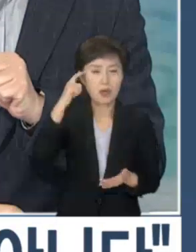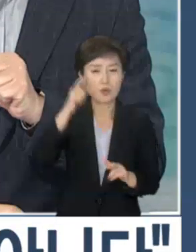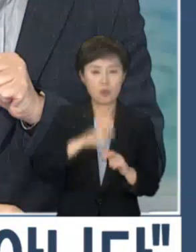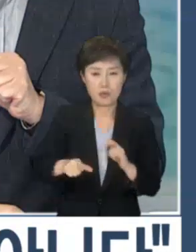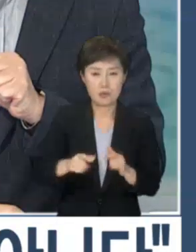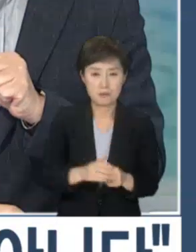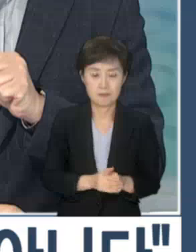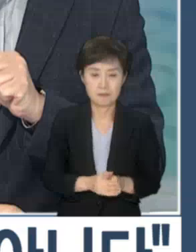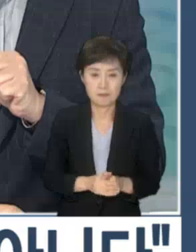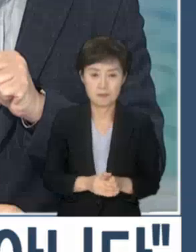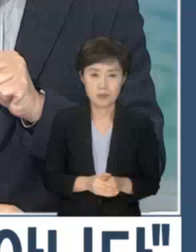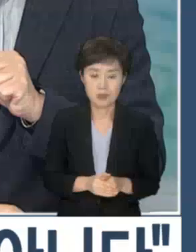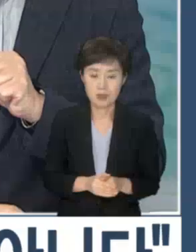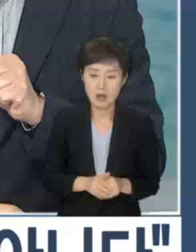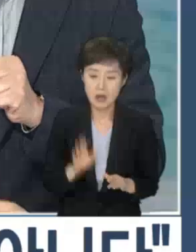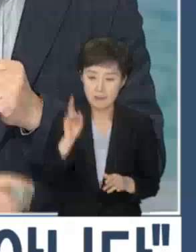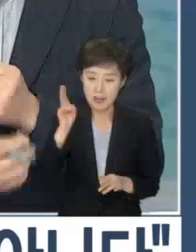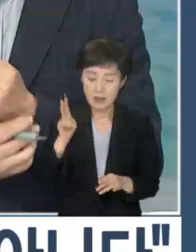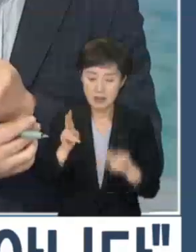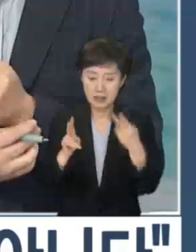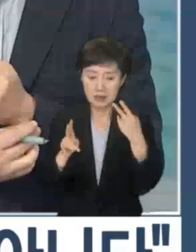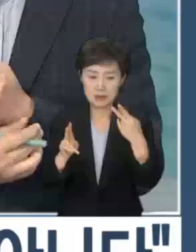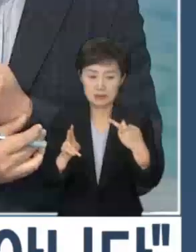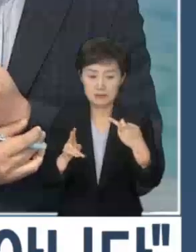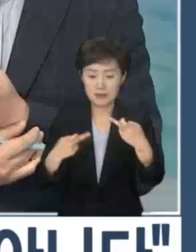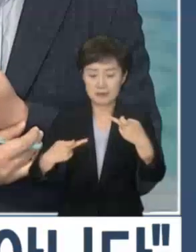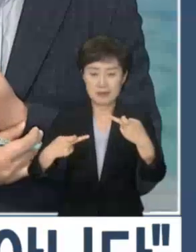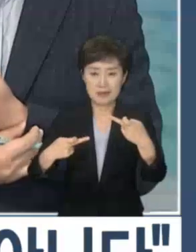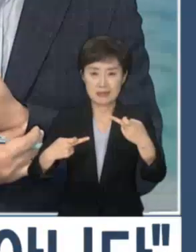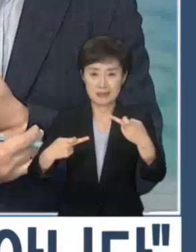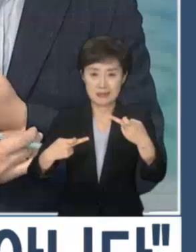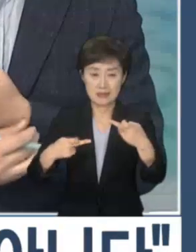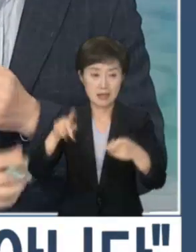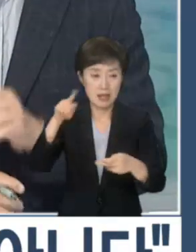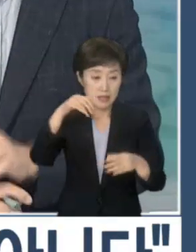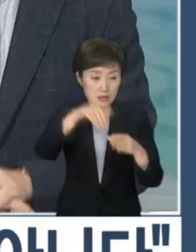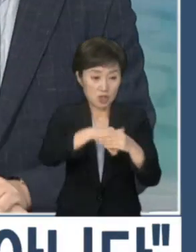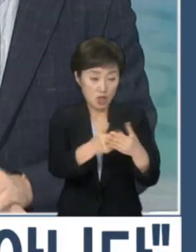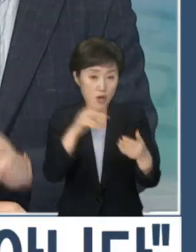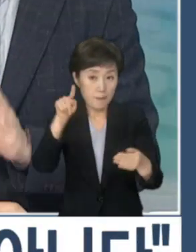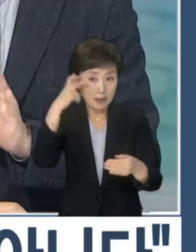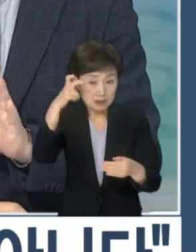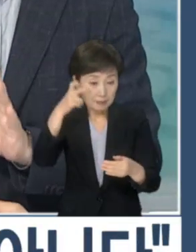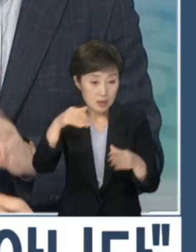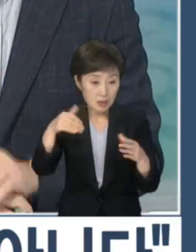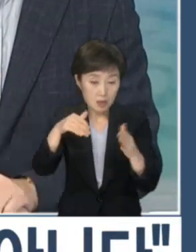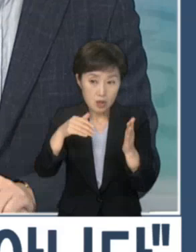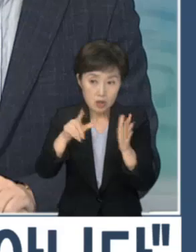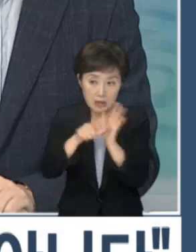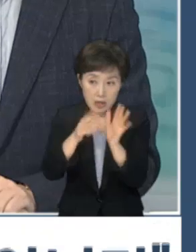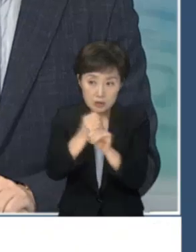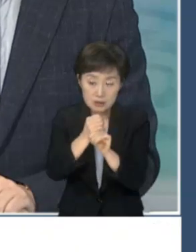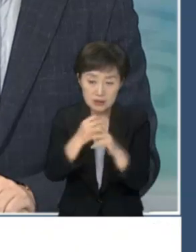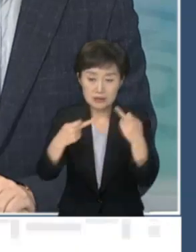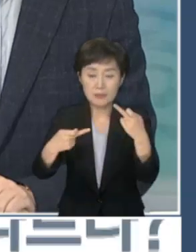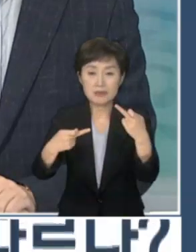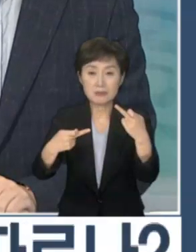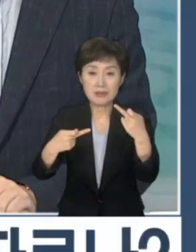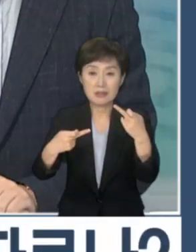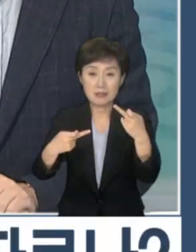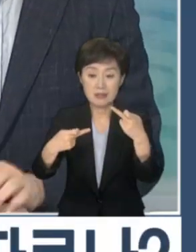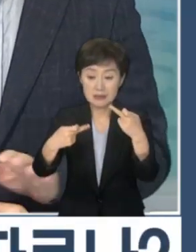등록을 하거든요. 12월 중후반 정도 12월 12일 날입니다. 정확하게. 예. 12월 12일 날 그 예비 후보 등록을